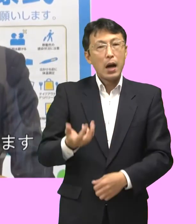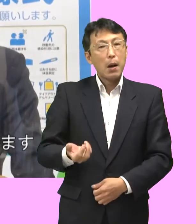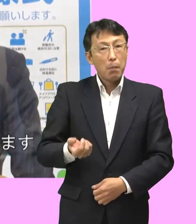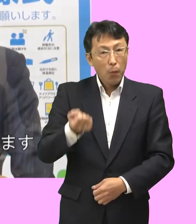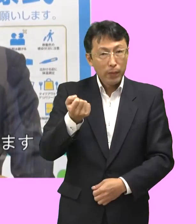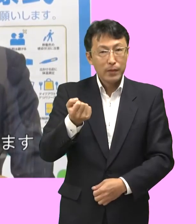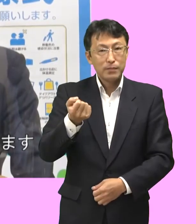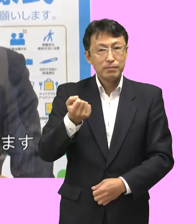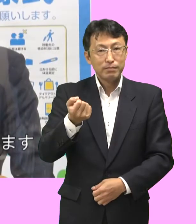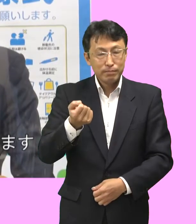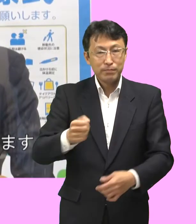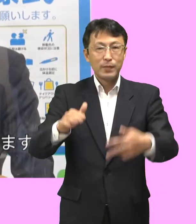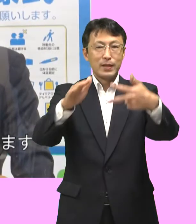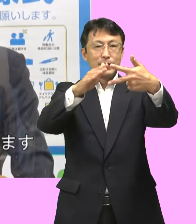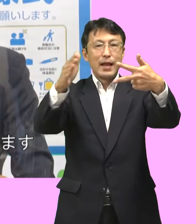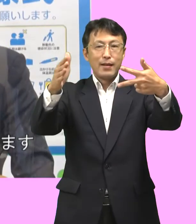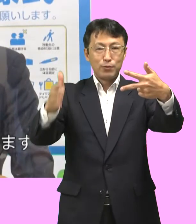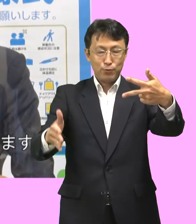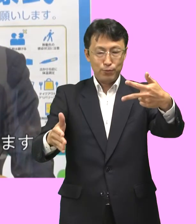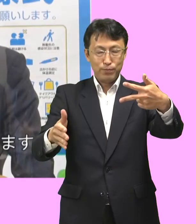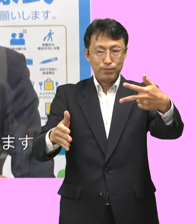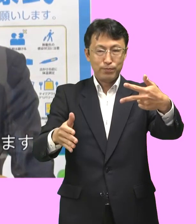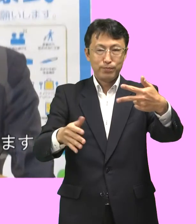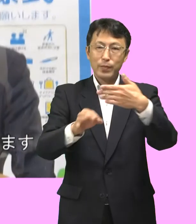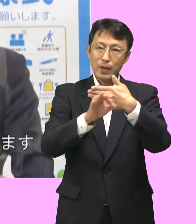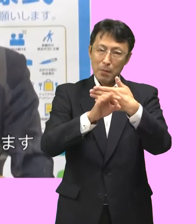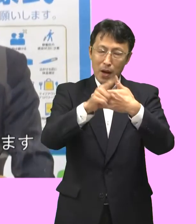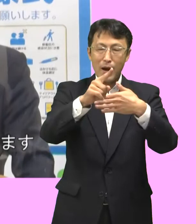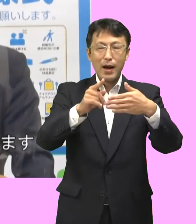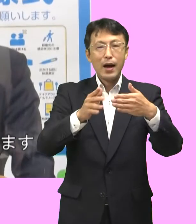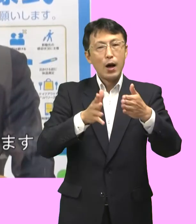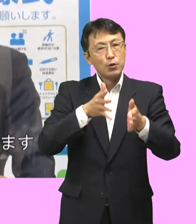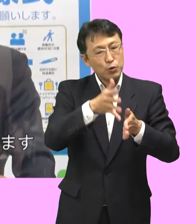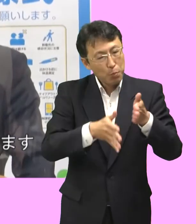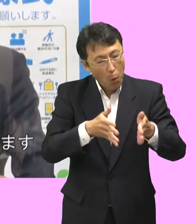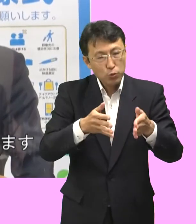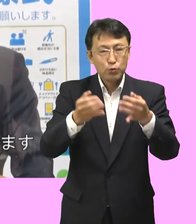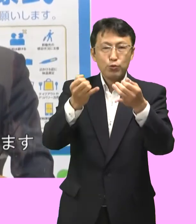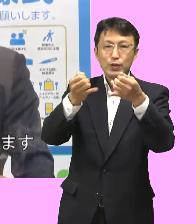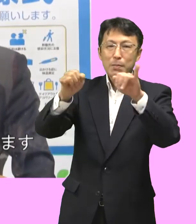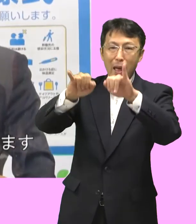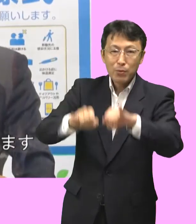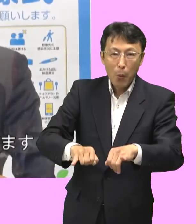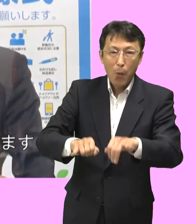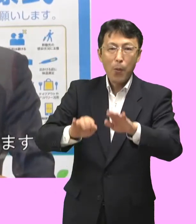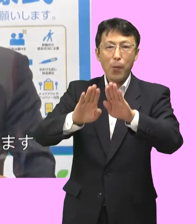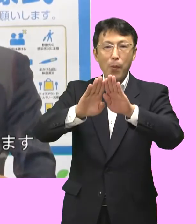施設で、まあ、文化スポーツイベントを開催していただこうということで、